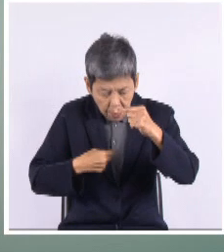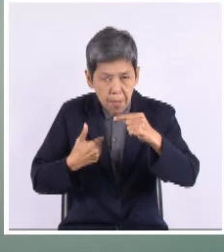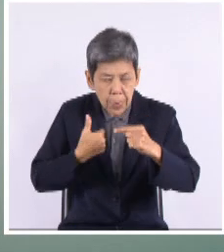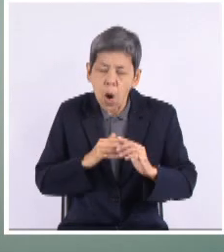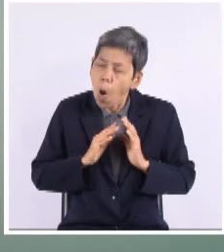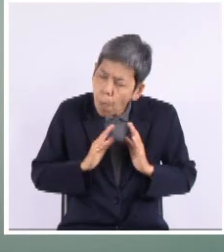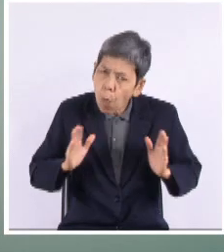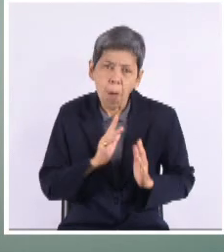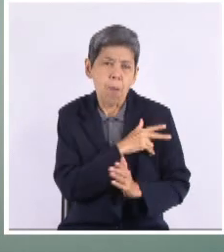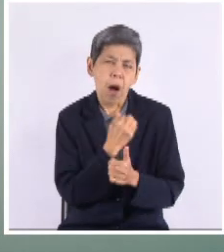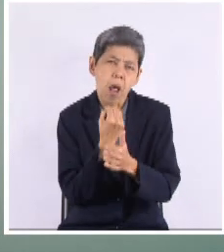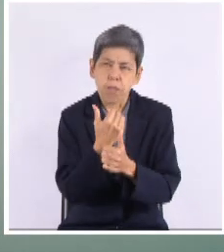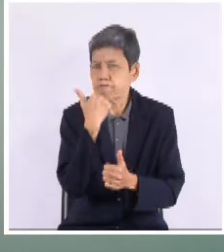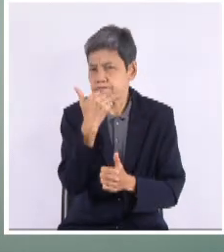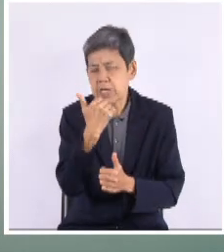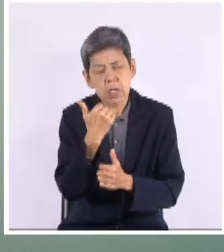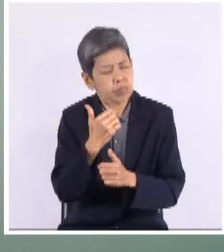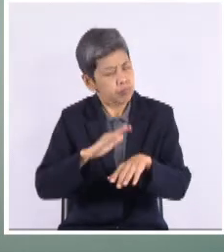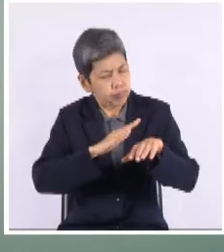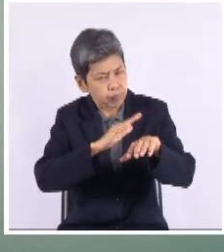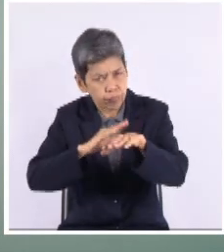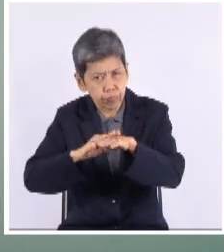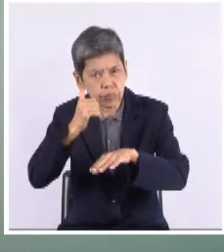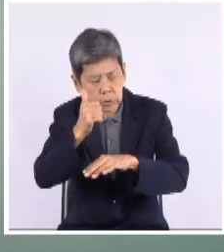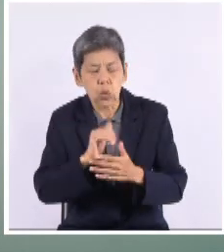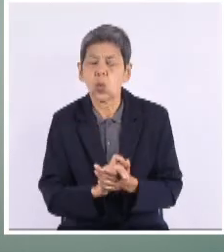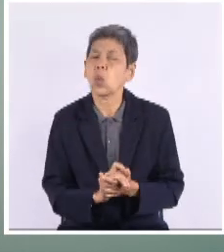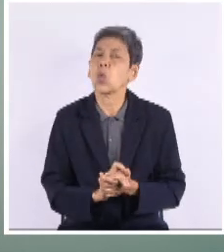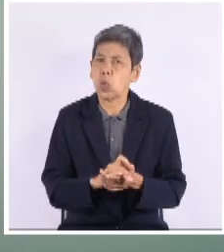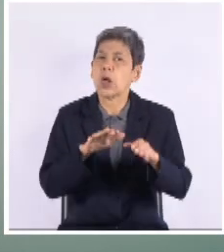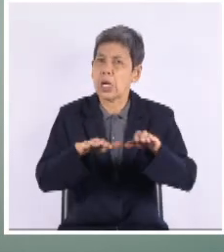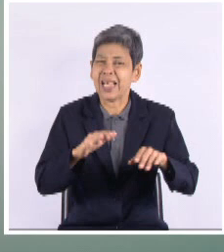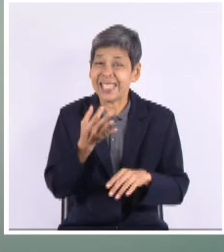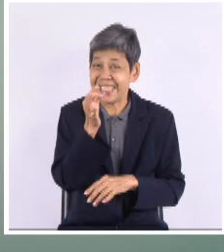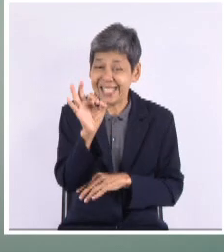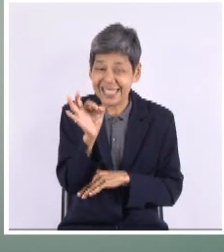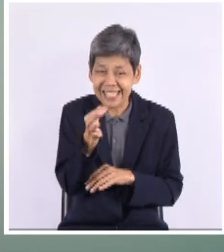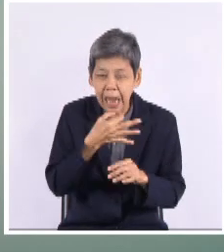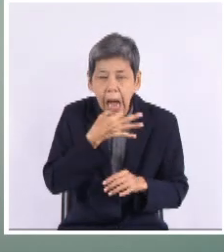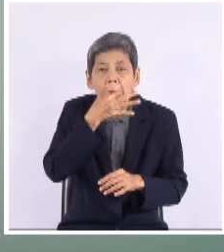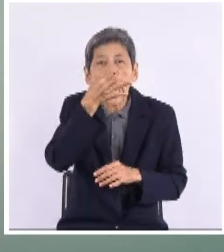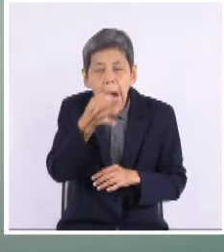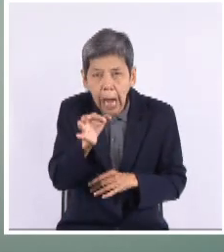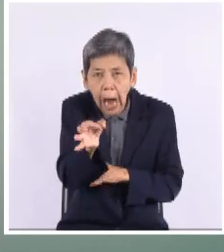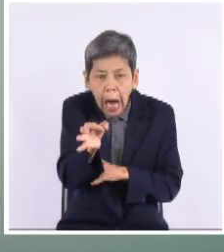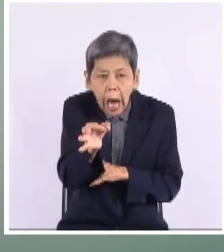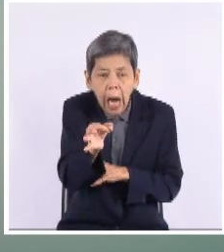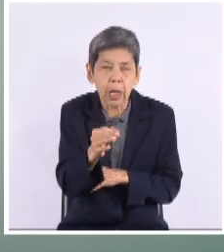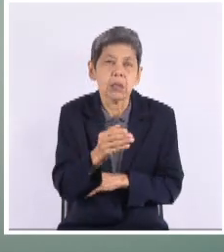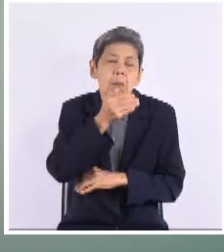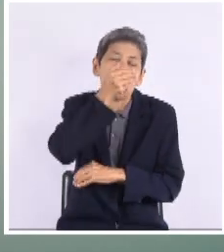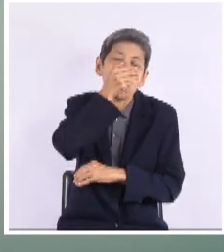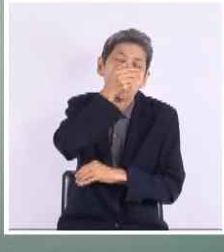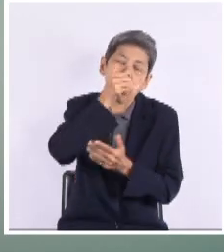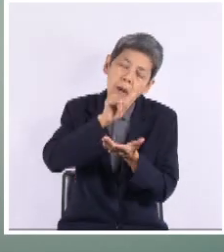แล้วก็ขอบคุณคุณหมอรับที่โพสต์เตือนภัยเรื่องราวของเด็กแบบนี้อันนี้คือเรียนที่เขาเอาออกมาได้คือขั้นวางยาสลบอ่ะ